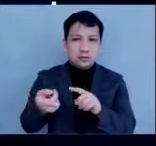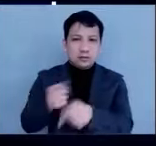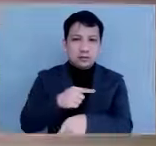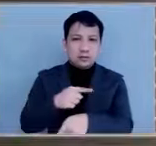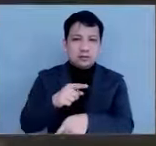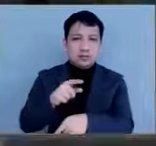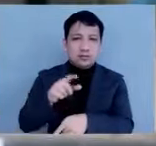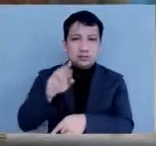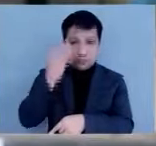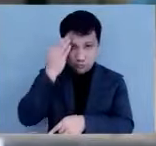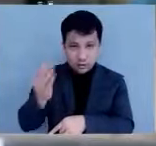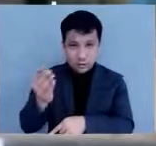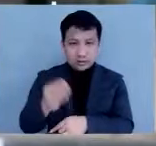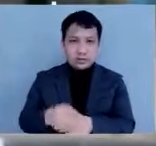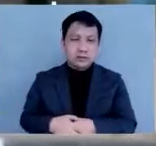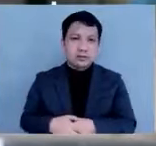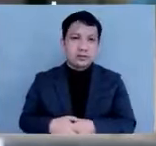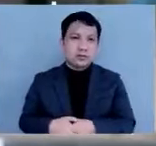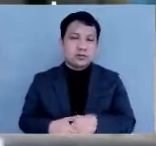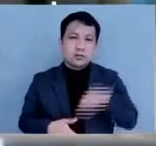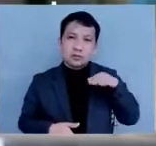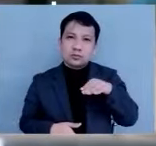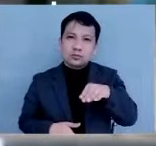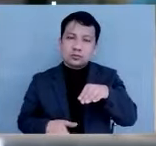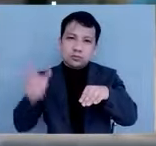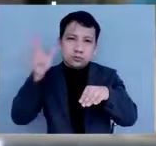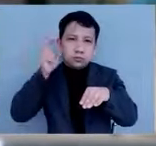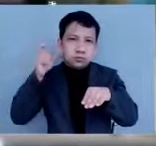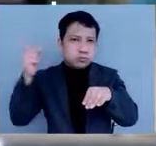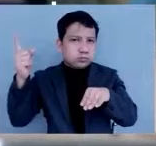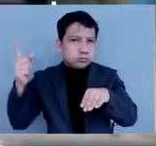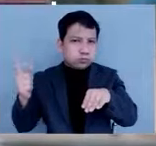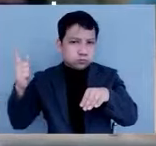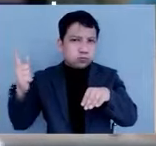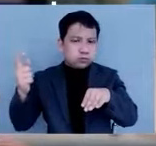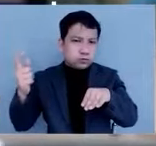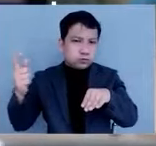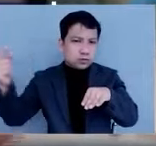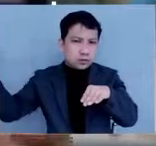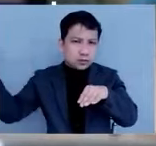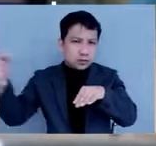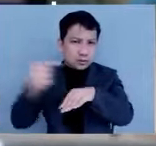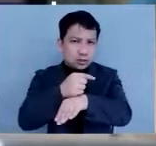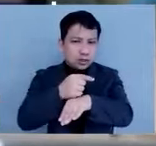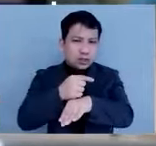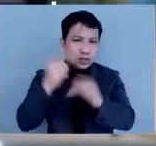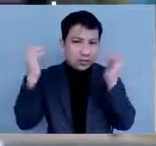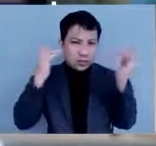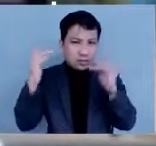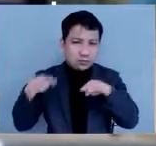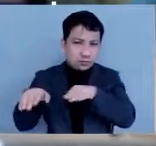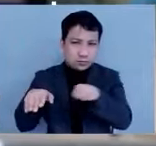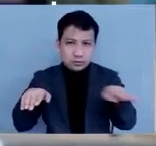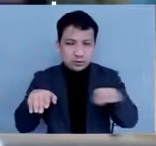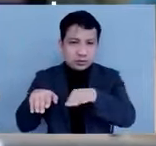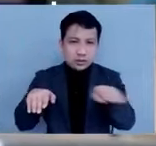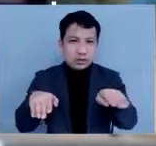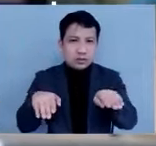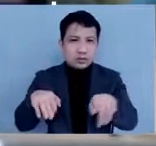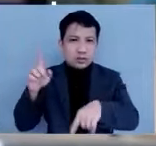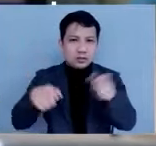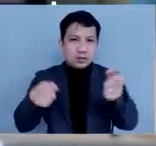Bulacan. Bigla na lang kasi nilang narinig na mayroong parang pumutok. So, kala nila yung gulong, tas gumewang-gewang na sila. Yung pala, nawala na ng